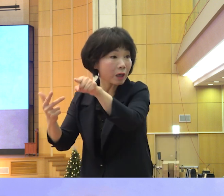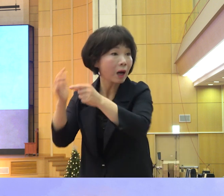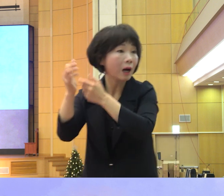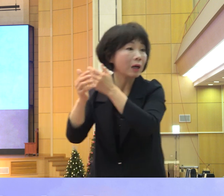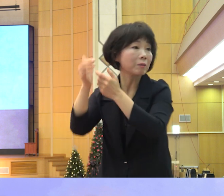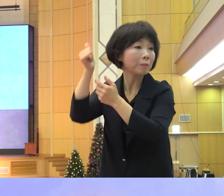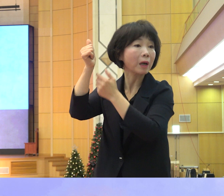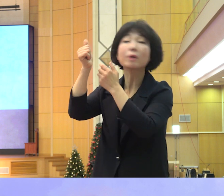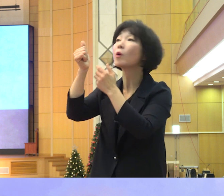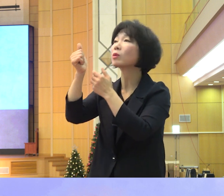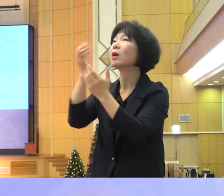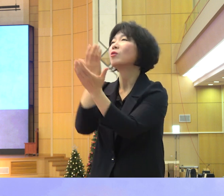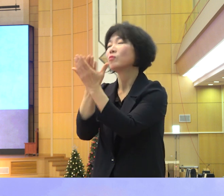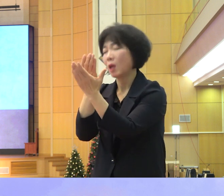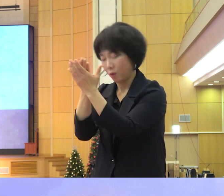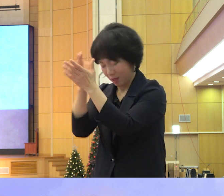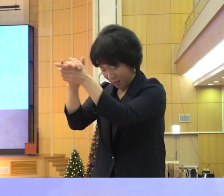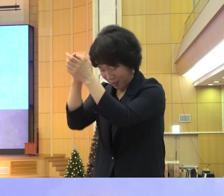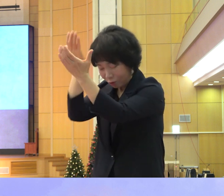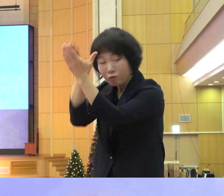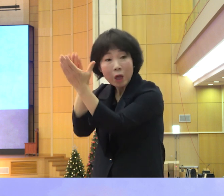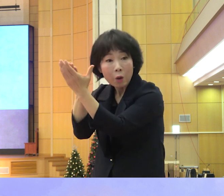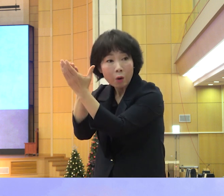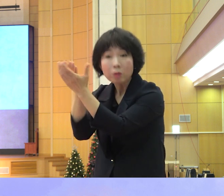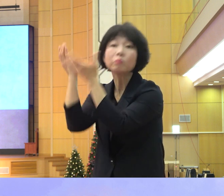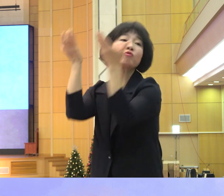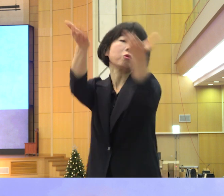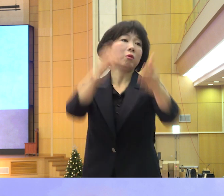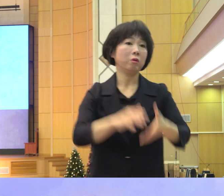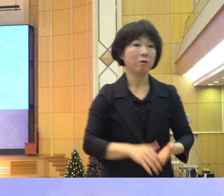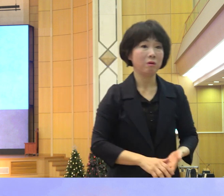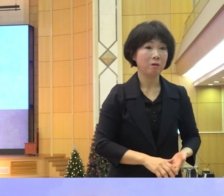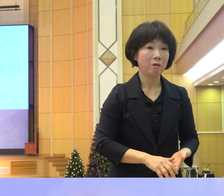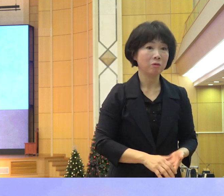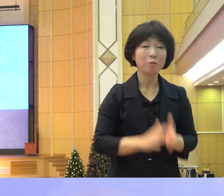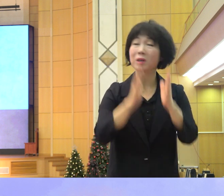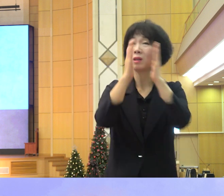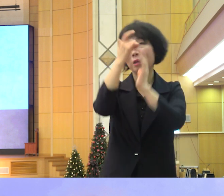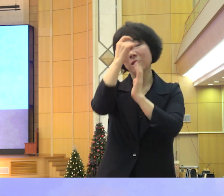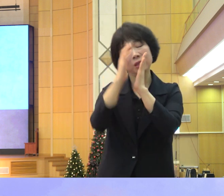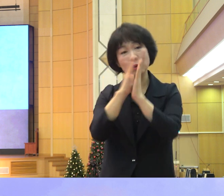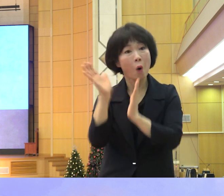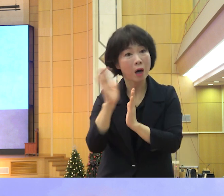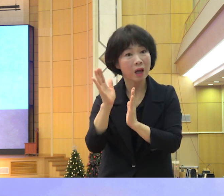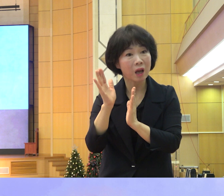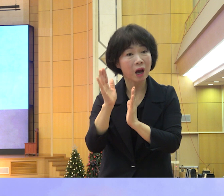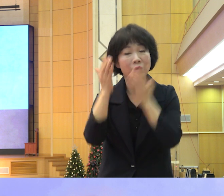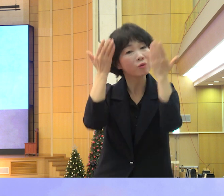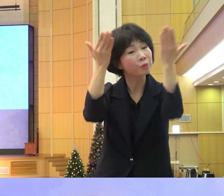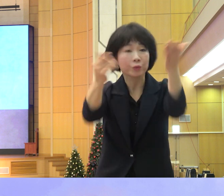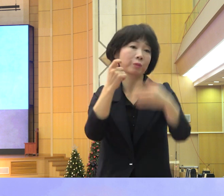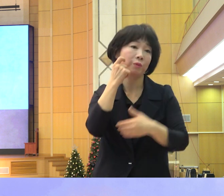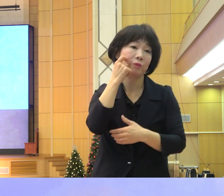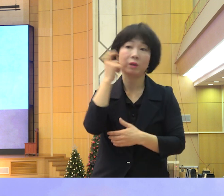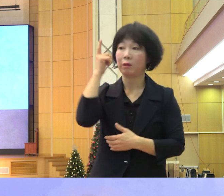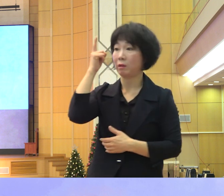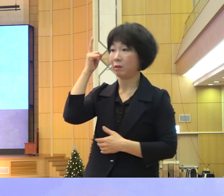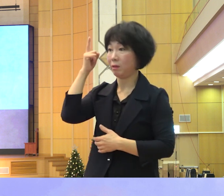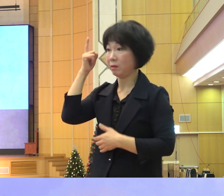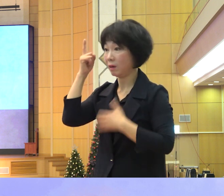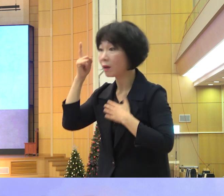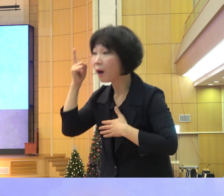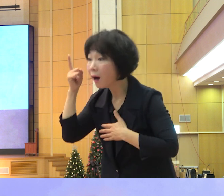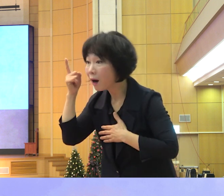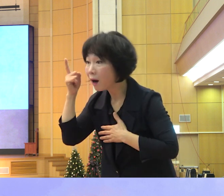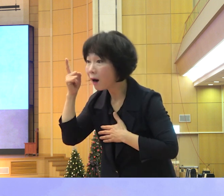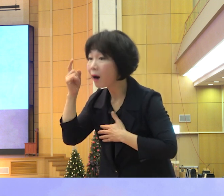것이요 구하는 이마다 얻을 것이요 너희가 받지 못하면 구하지 않기 때문에 못 받는다고 야고보서 4장 2절에 말했는데,